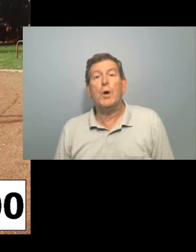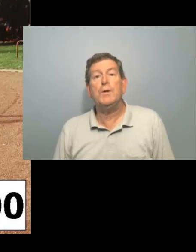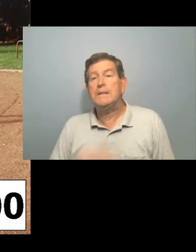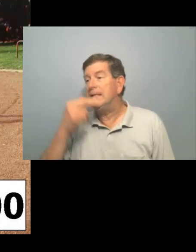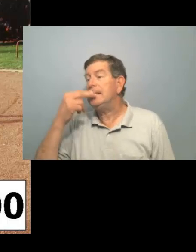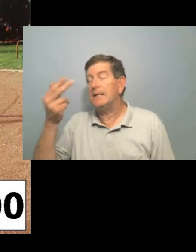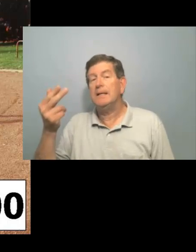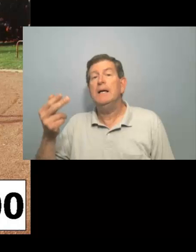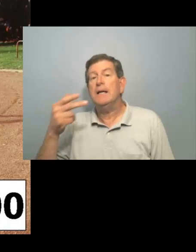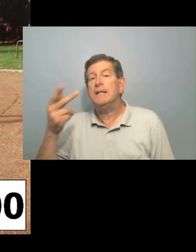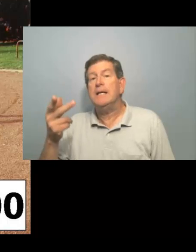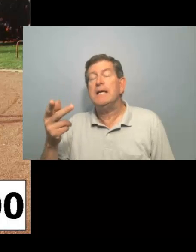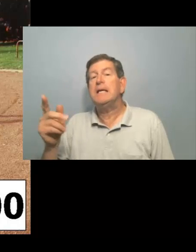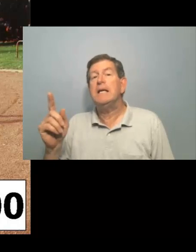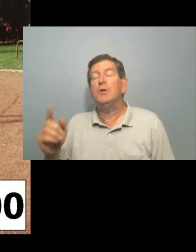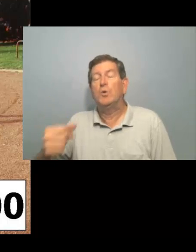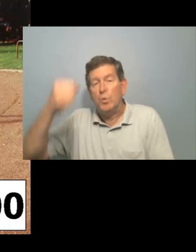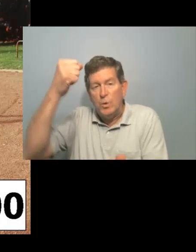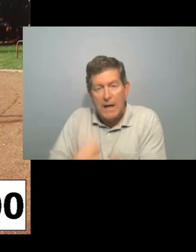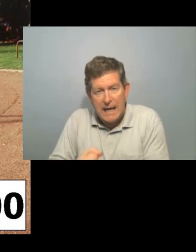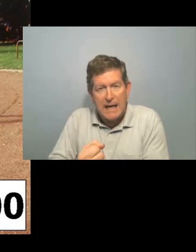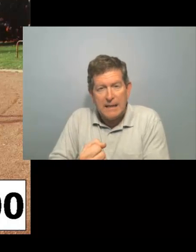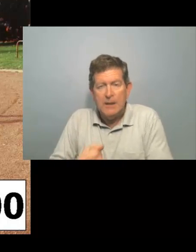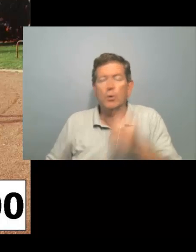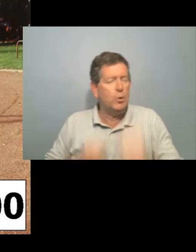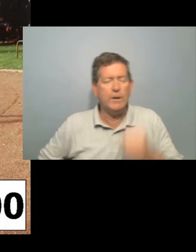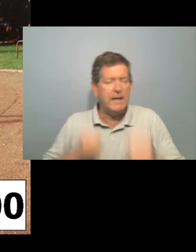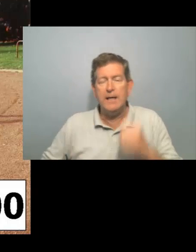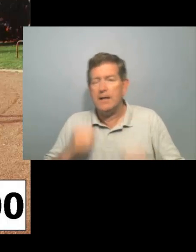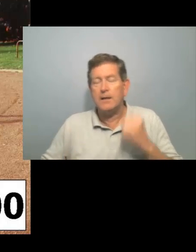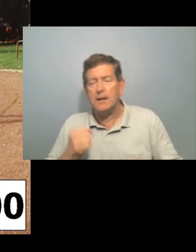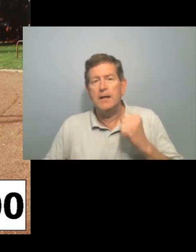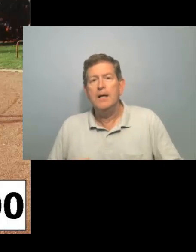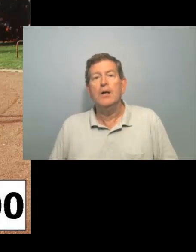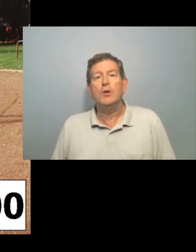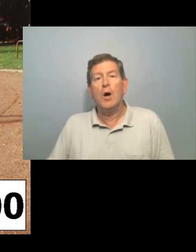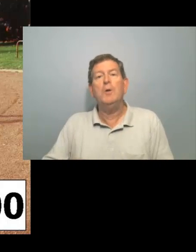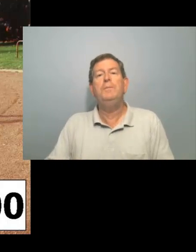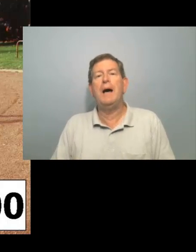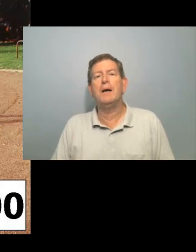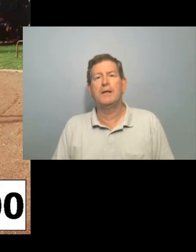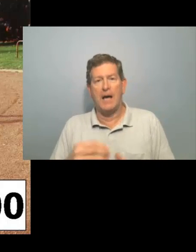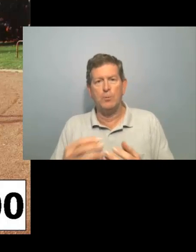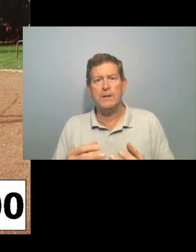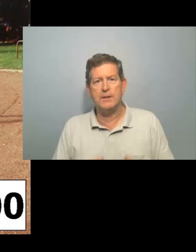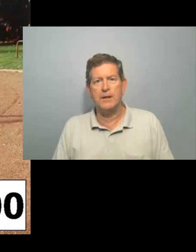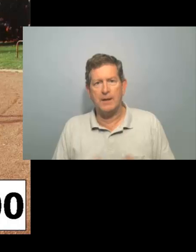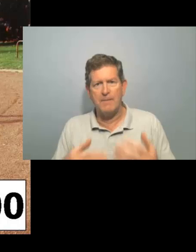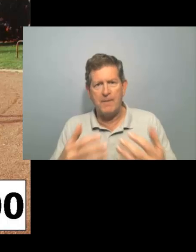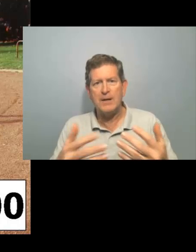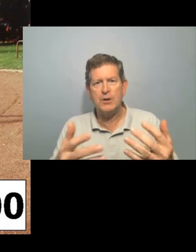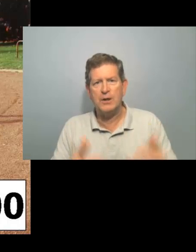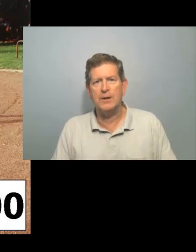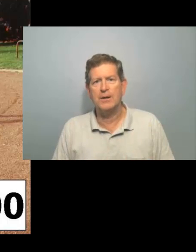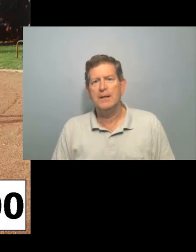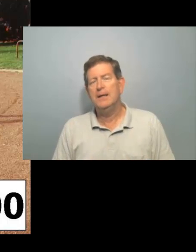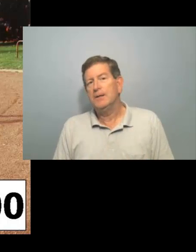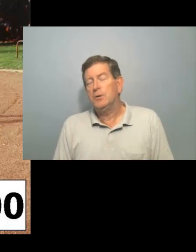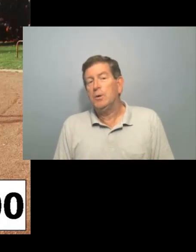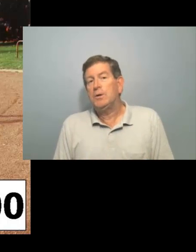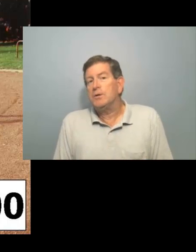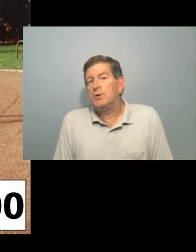Bon, John dit, il dit qu'il doit courir dans le parc à 8h, à